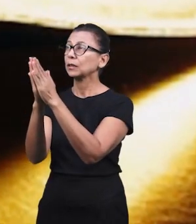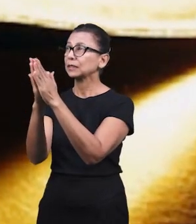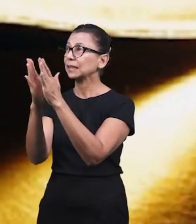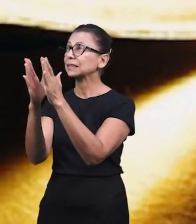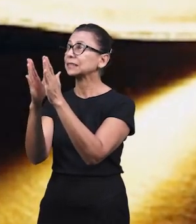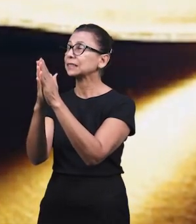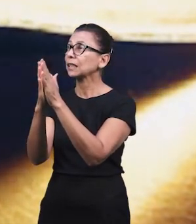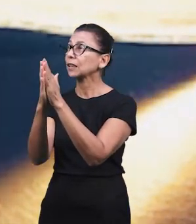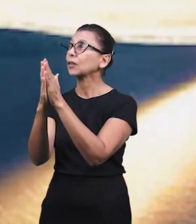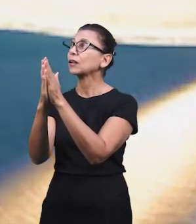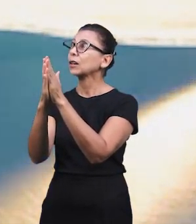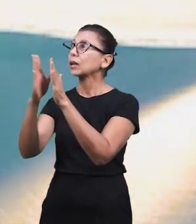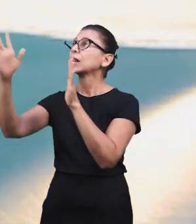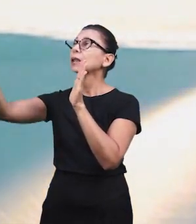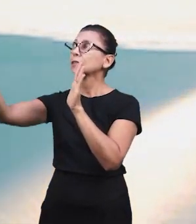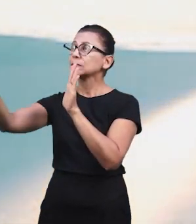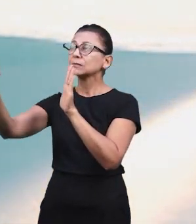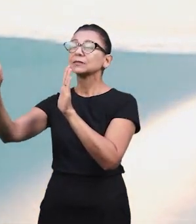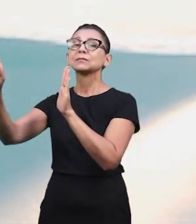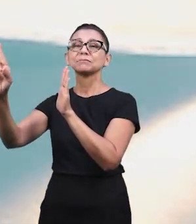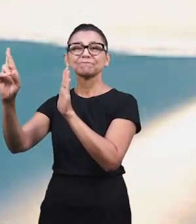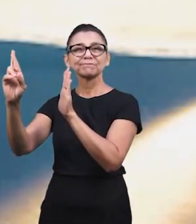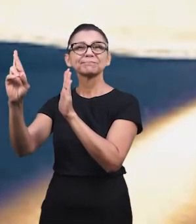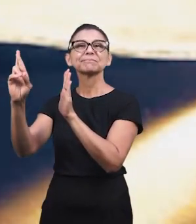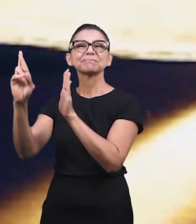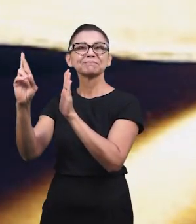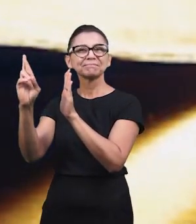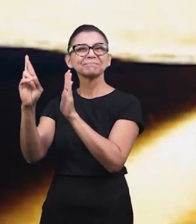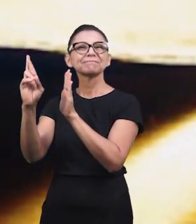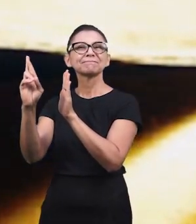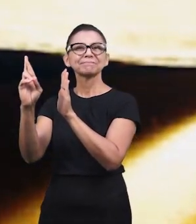и Он услышал зов мой.